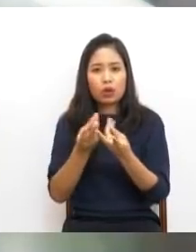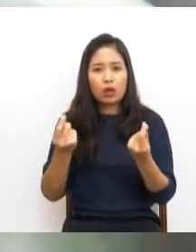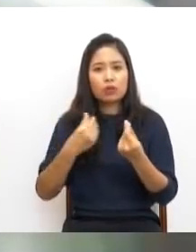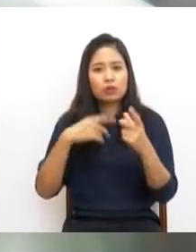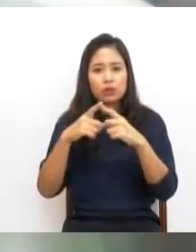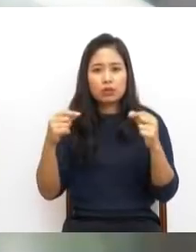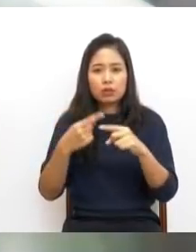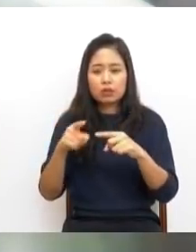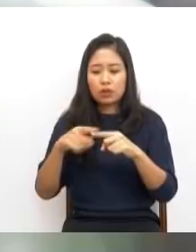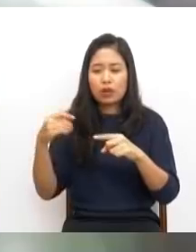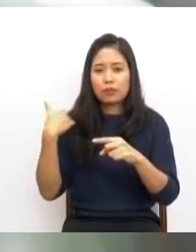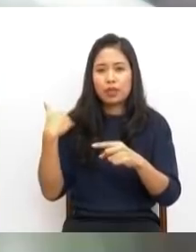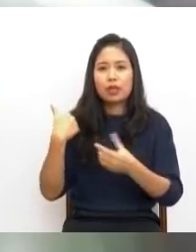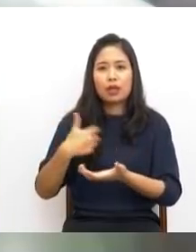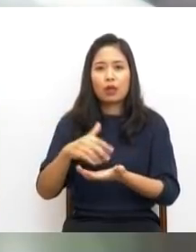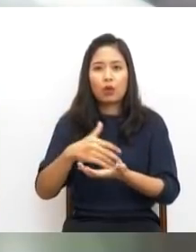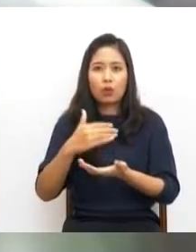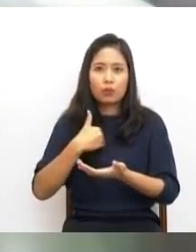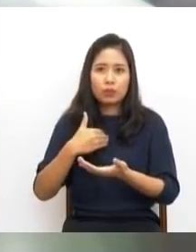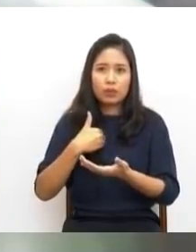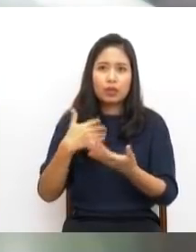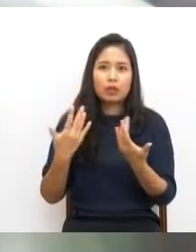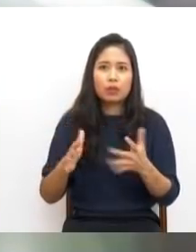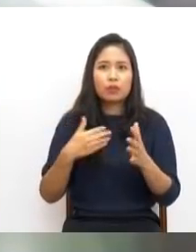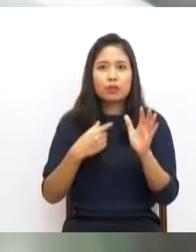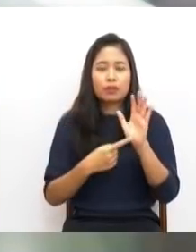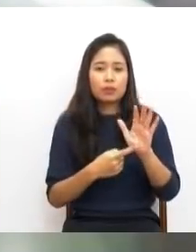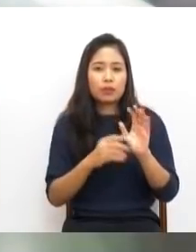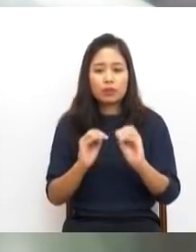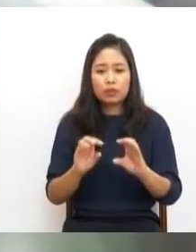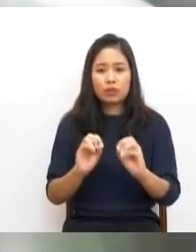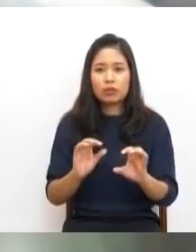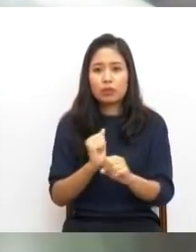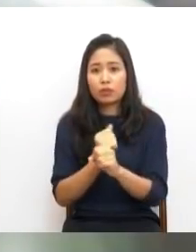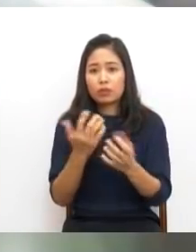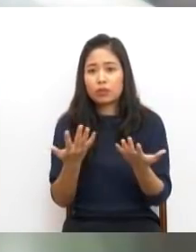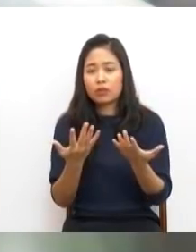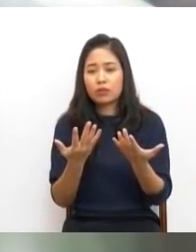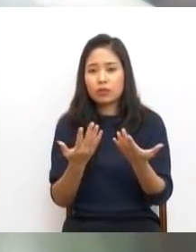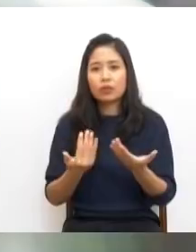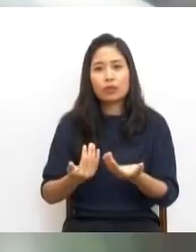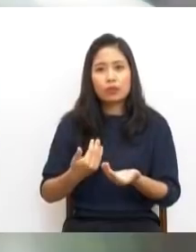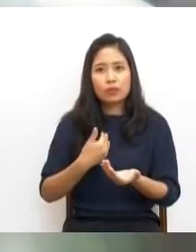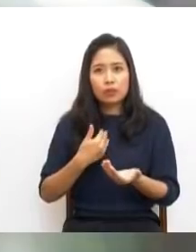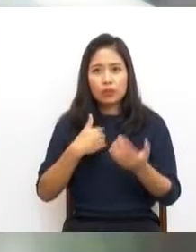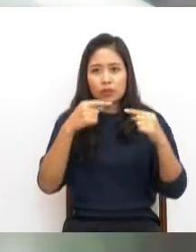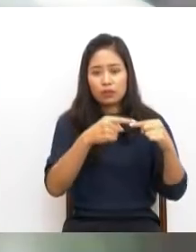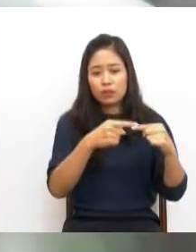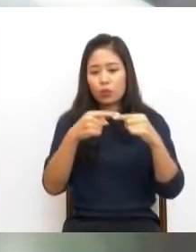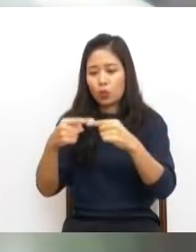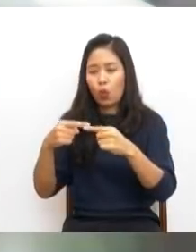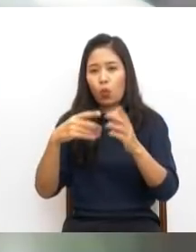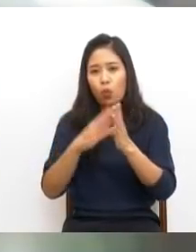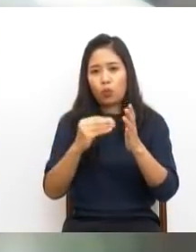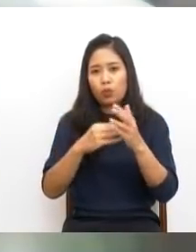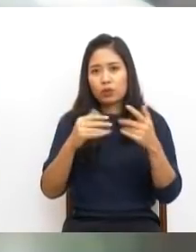โค้ดให้น้องๆเนี่ยครูเข้าใจมากแค่ไหนแล้วก็เวลาสอนเนี่ยเราต้องทำยังไงแล้วหลังจากนั้นเนี่ยเราก็จะมีการต่อยอดจากอีกรายการนึงคือเ